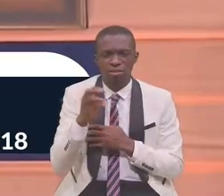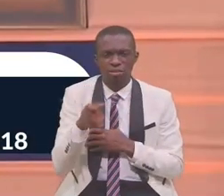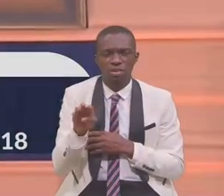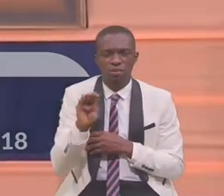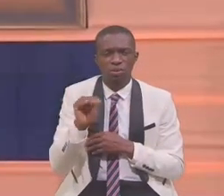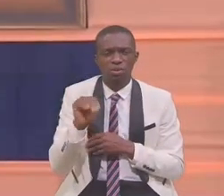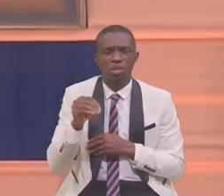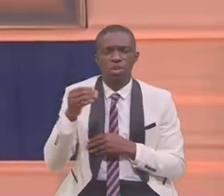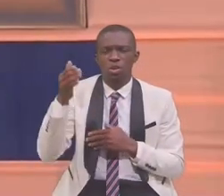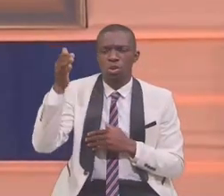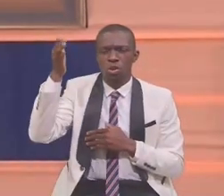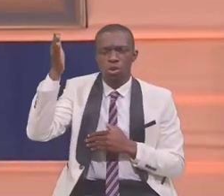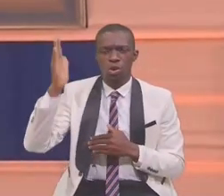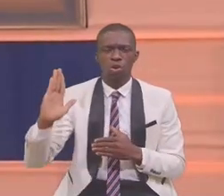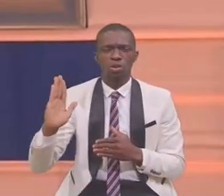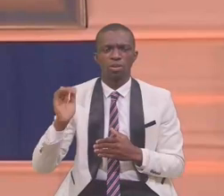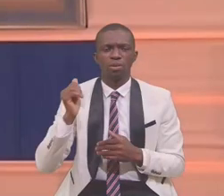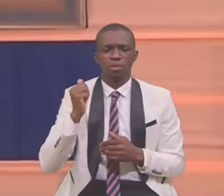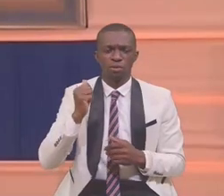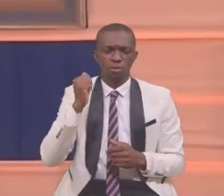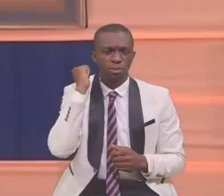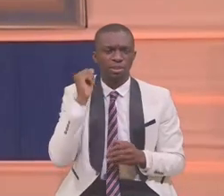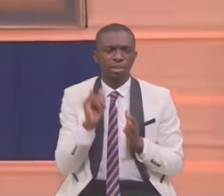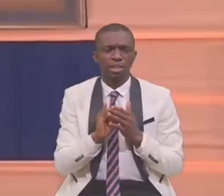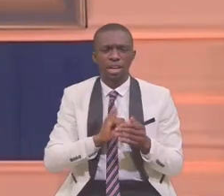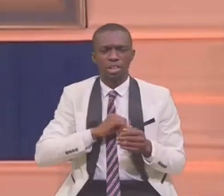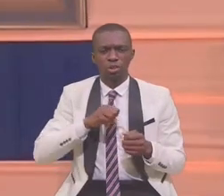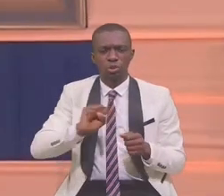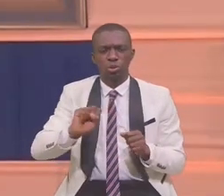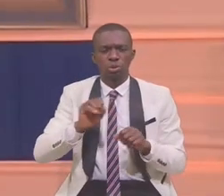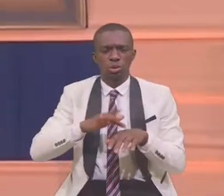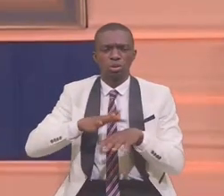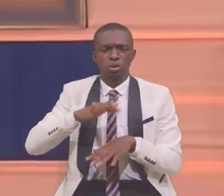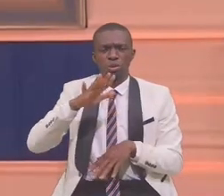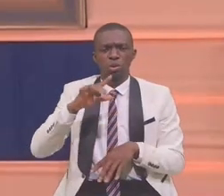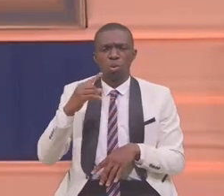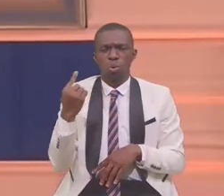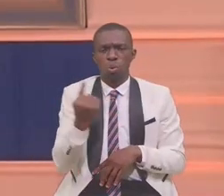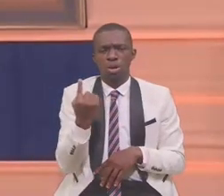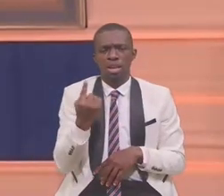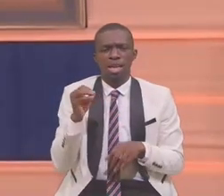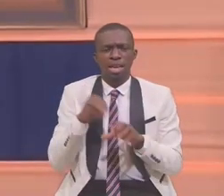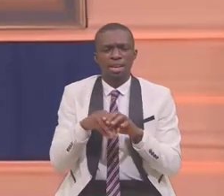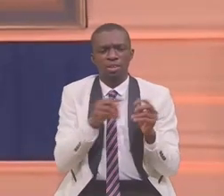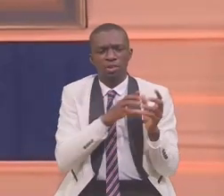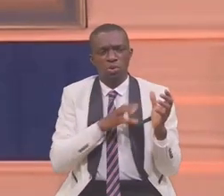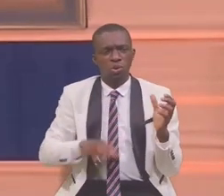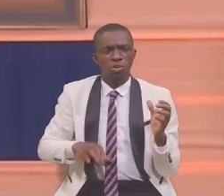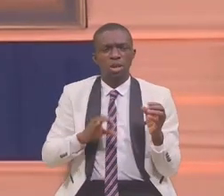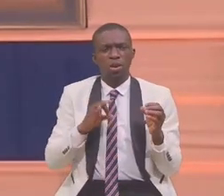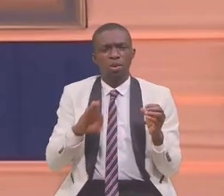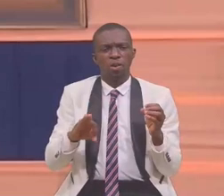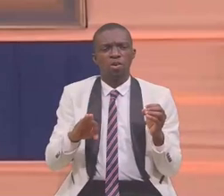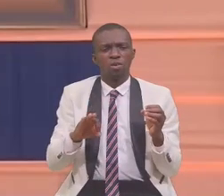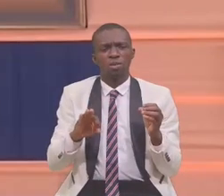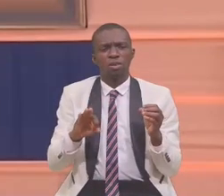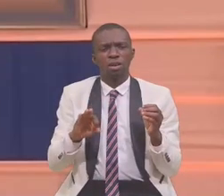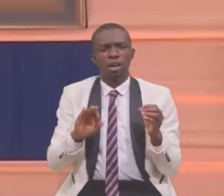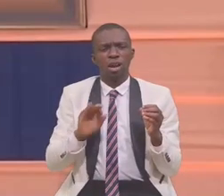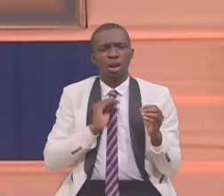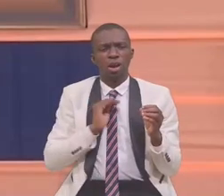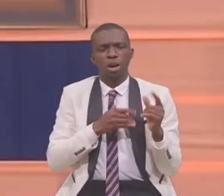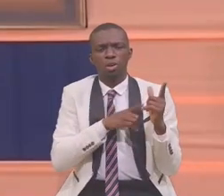concerne, loin de moi la pensée de me glorifier d'autre chose que de la croix de notre Seigneur Jésus-Christ, par